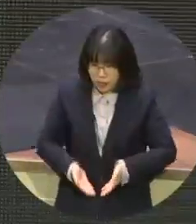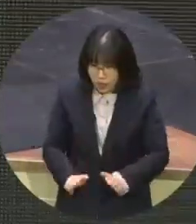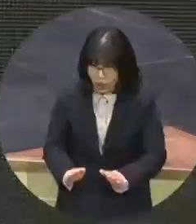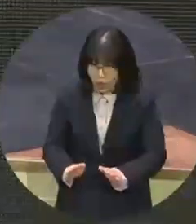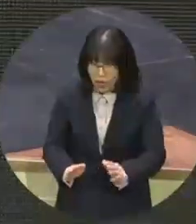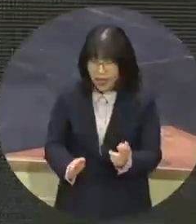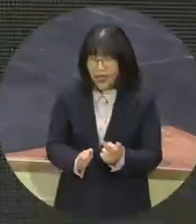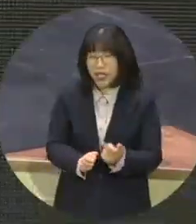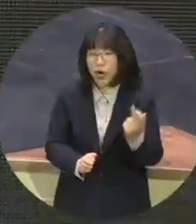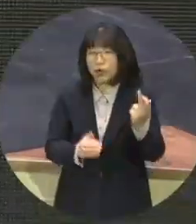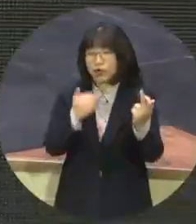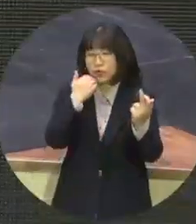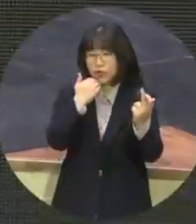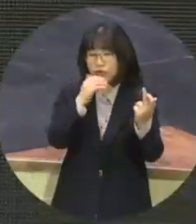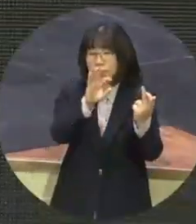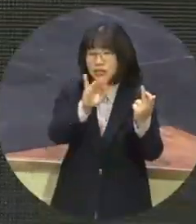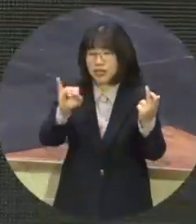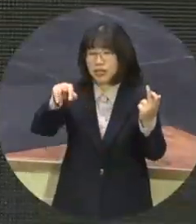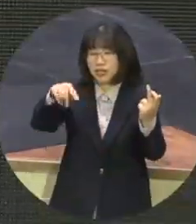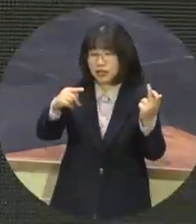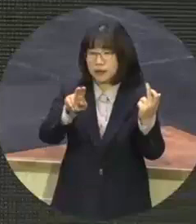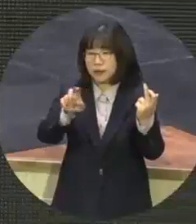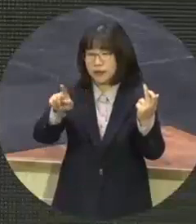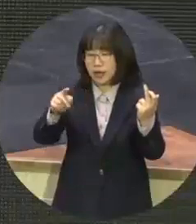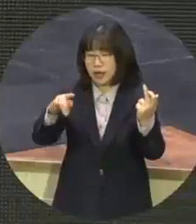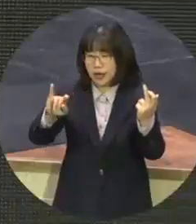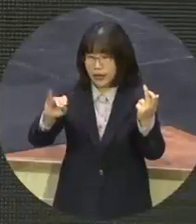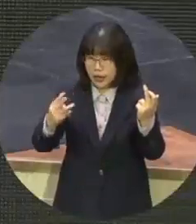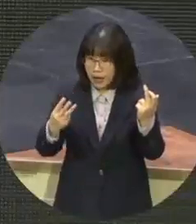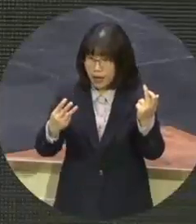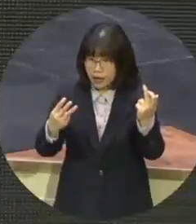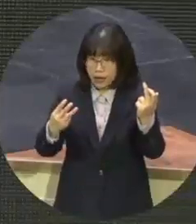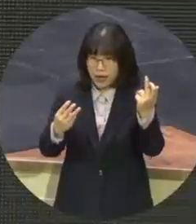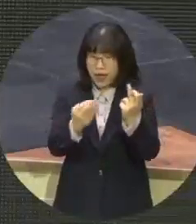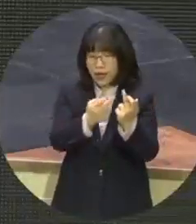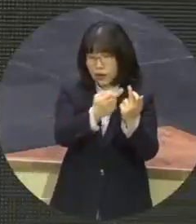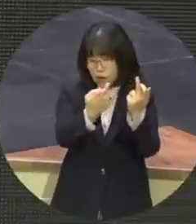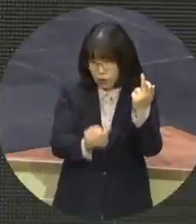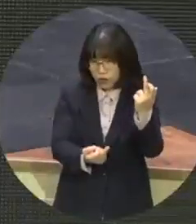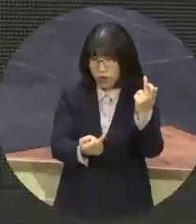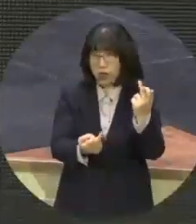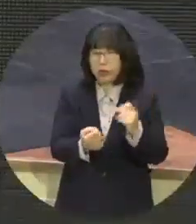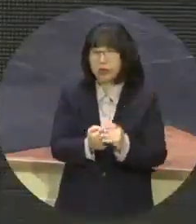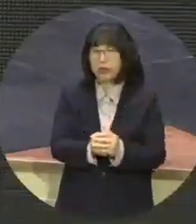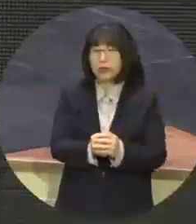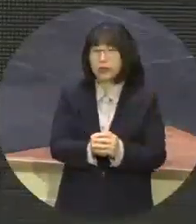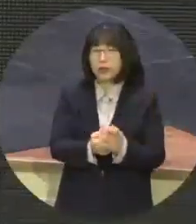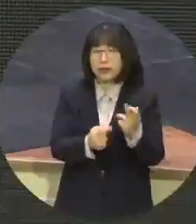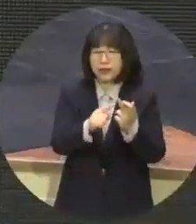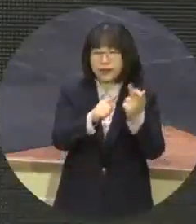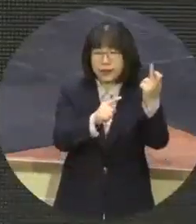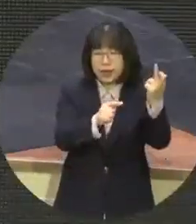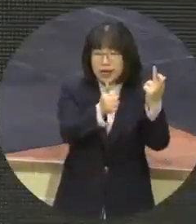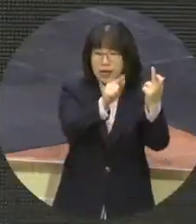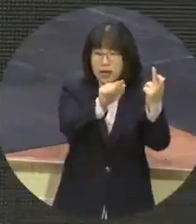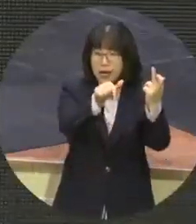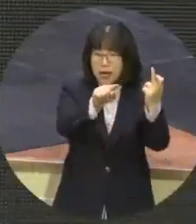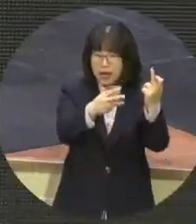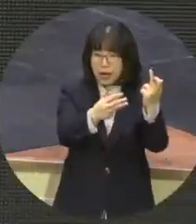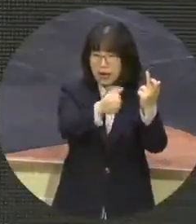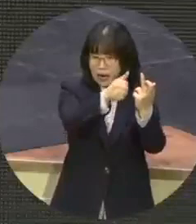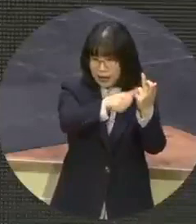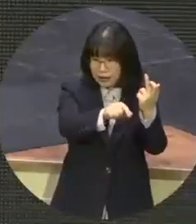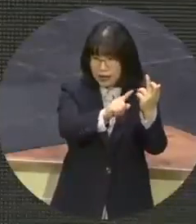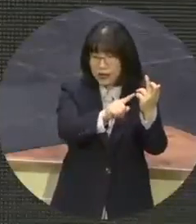태어났는데 형이잖아요. 응? 이스마엘 아들이 이스마엘. 이 아들 이 하갈이 난 아들하고 이 뒤에 난 이삭과